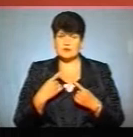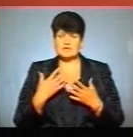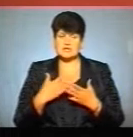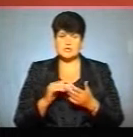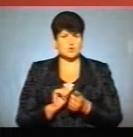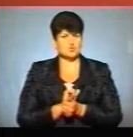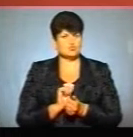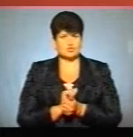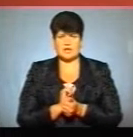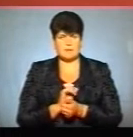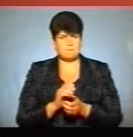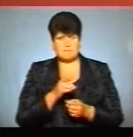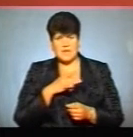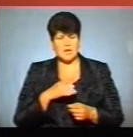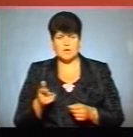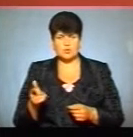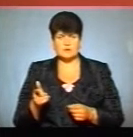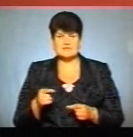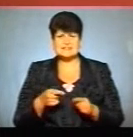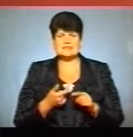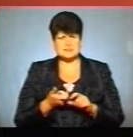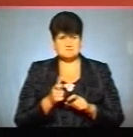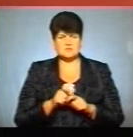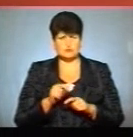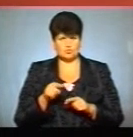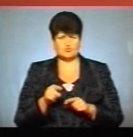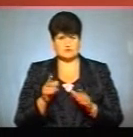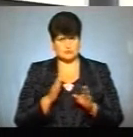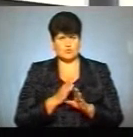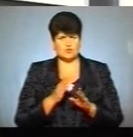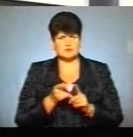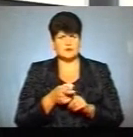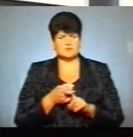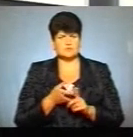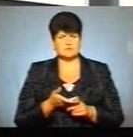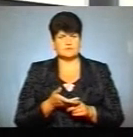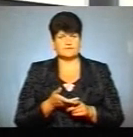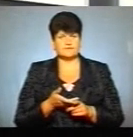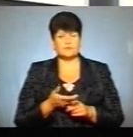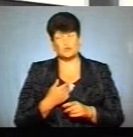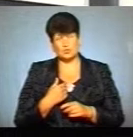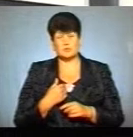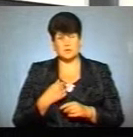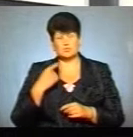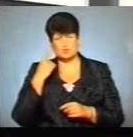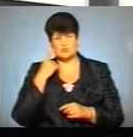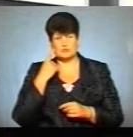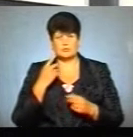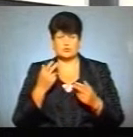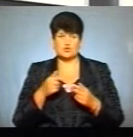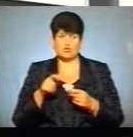посушливий період. Оцей ріст відбувся саме через, більше через погоду? Ну, ми схильні думати, що все-таки